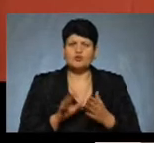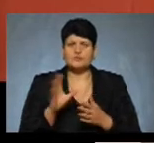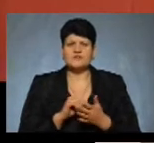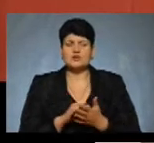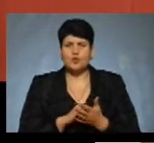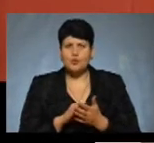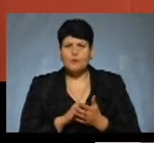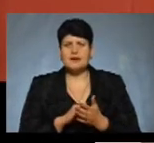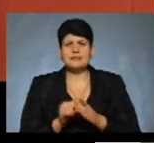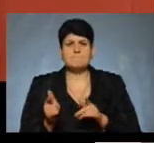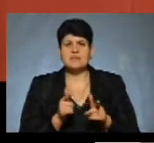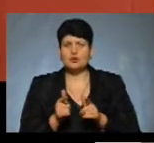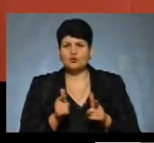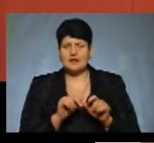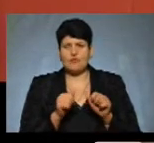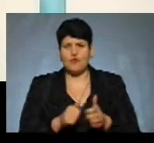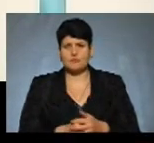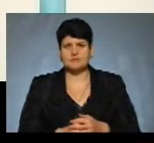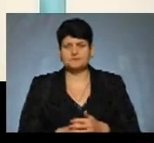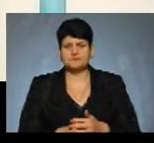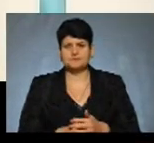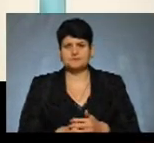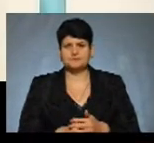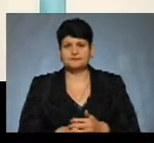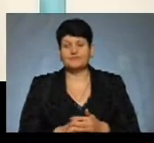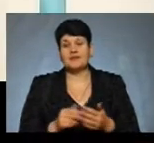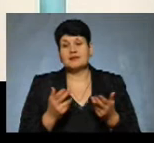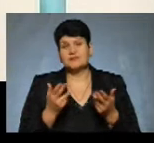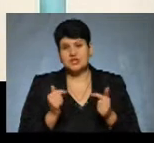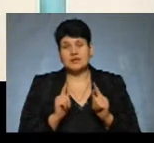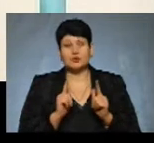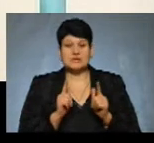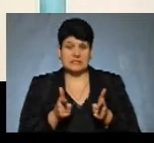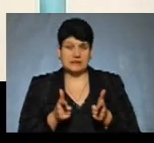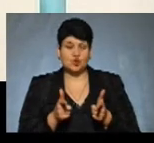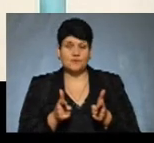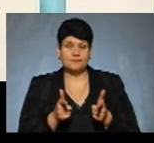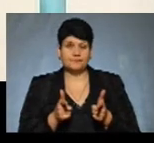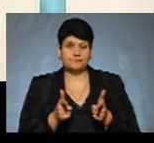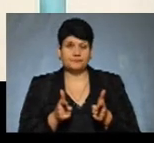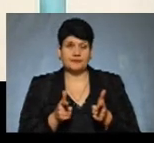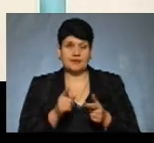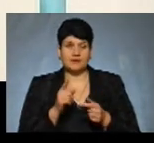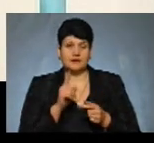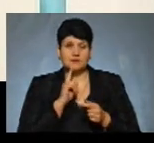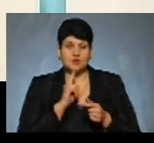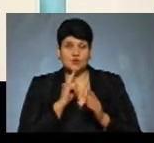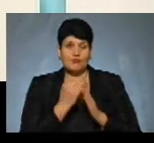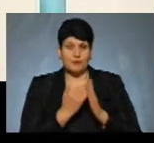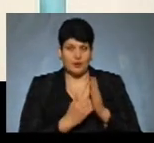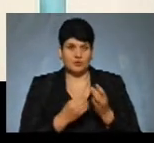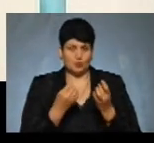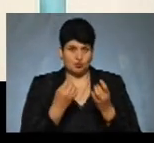власне, підготувати і оформити? Ну, звичайно, згідно тимчасового порядку спрощено, який